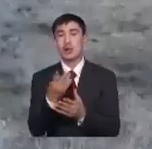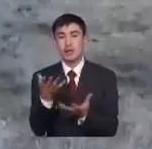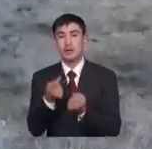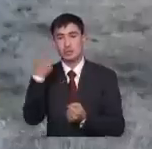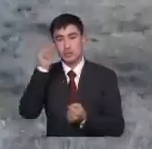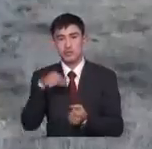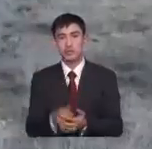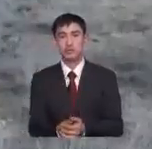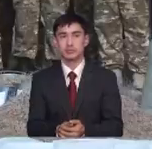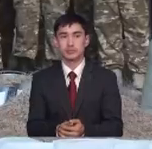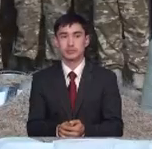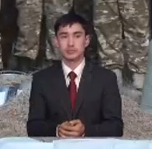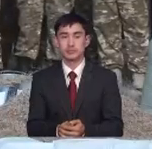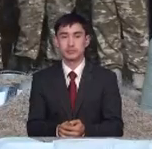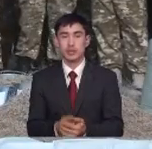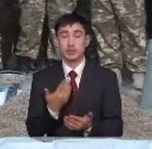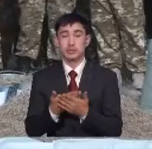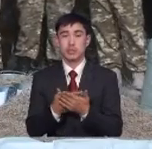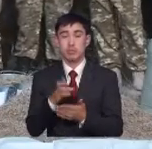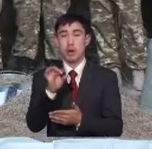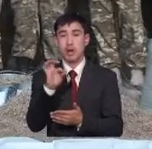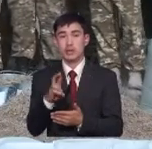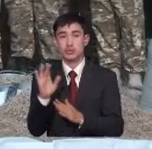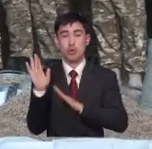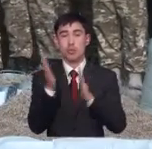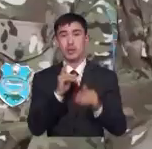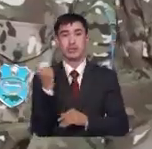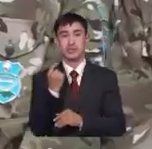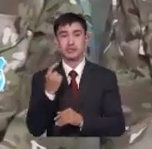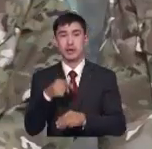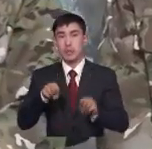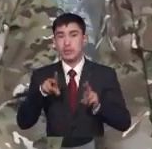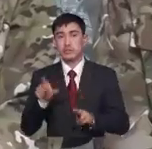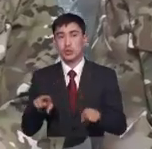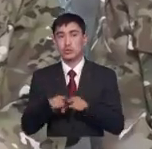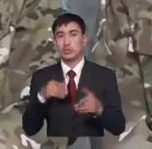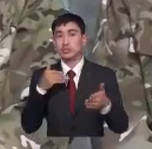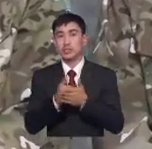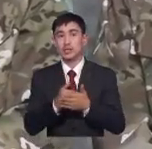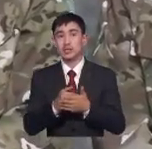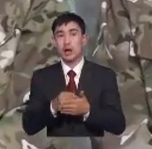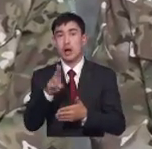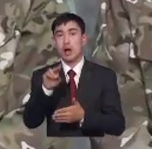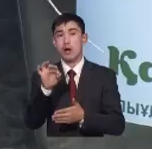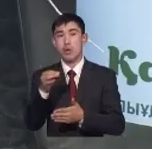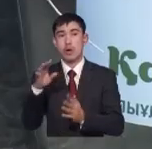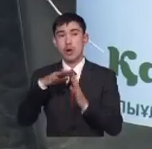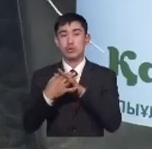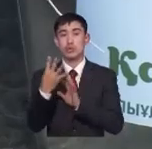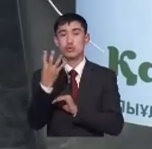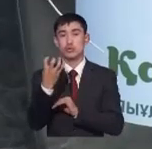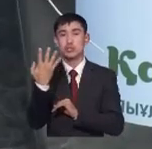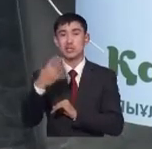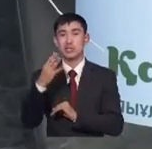біле аламыз. Айта кетсек, Бақанас орман шаруашылығы мамандары осыған дейін Қарой ауылында